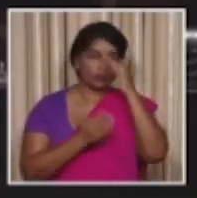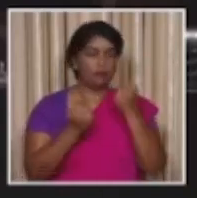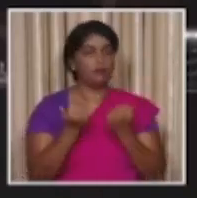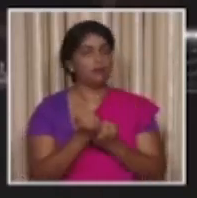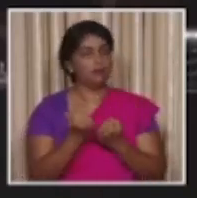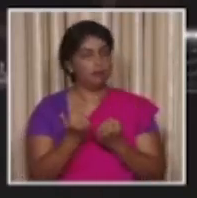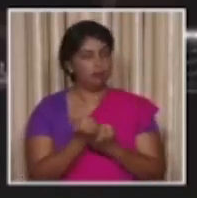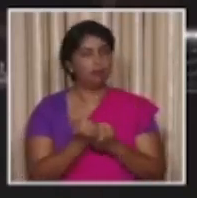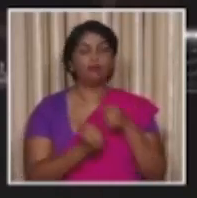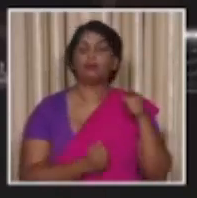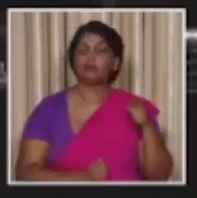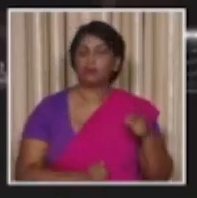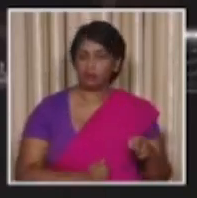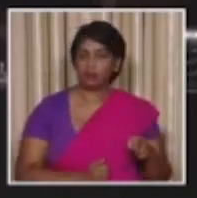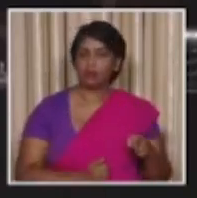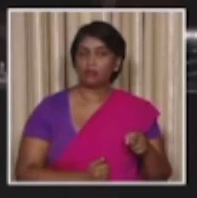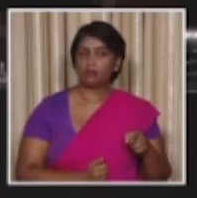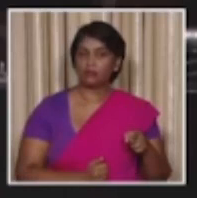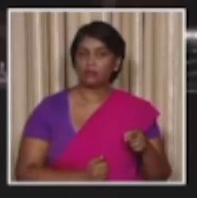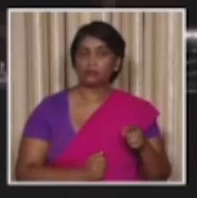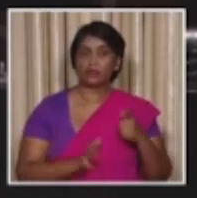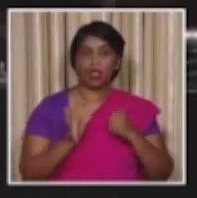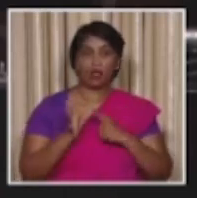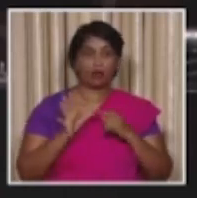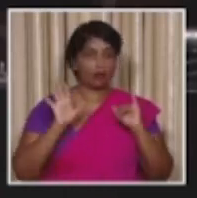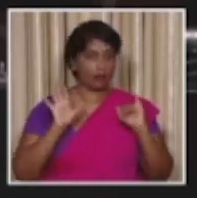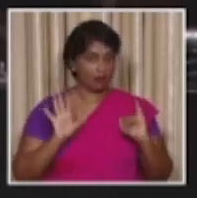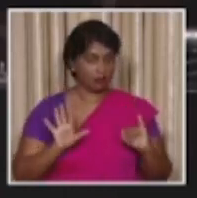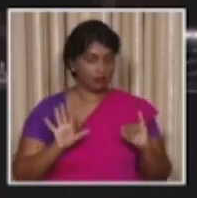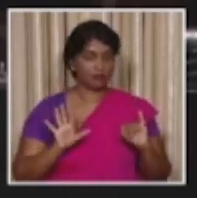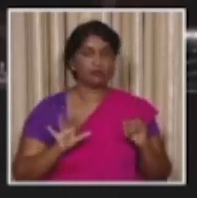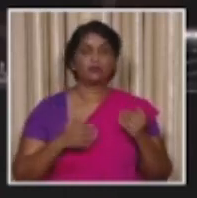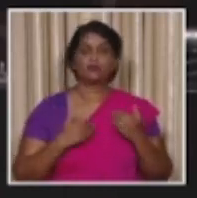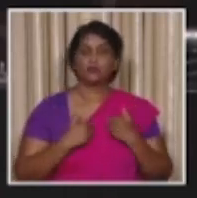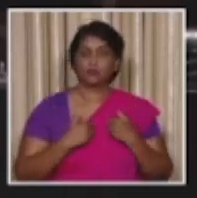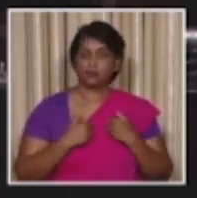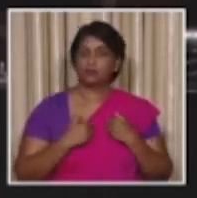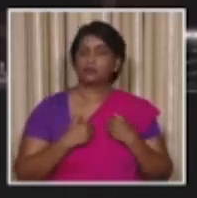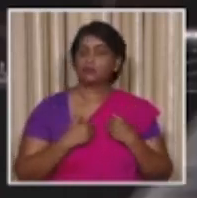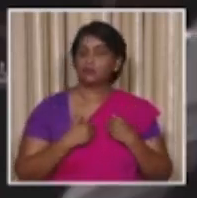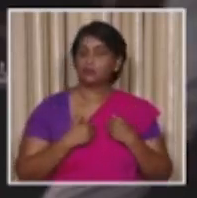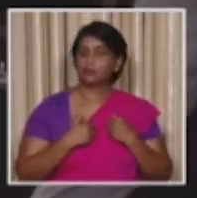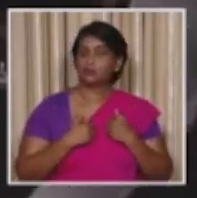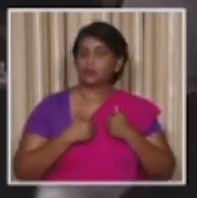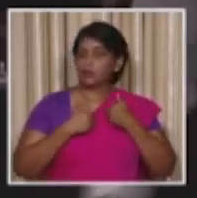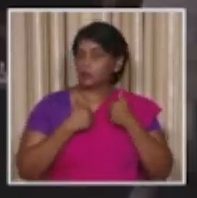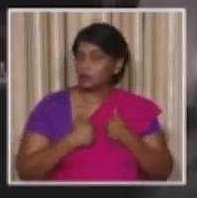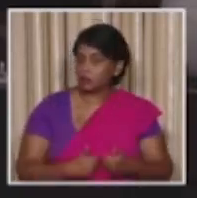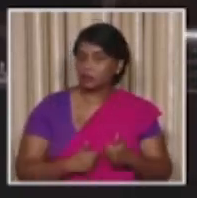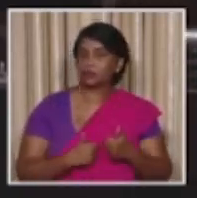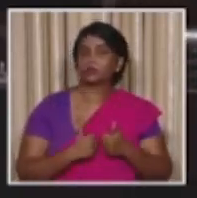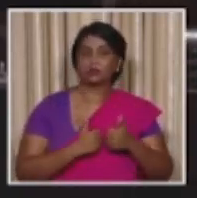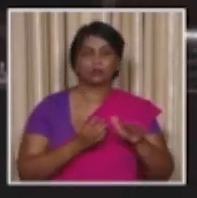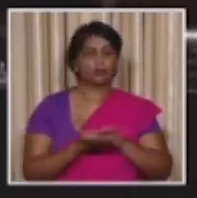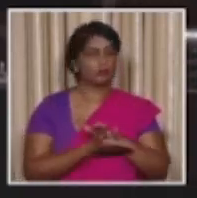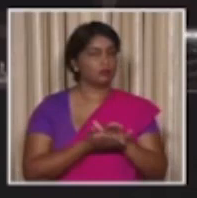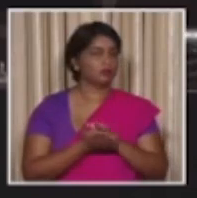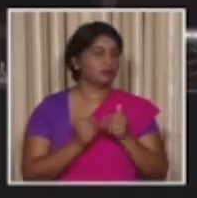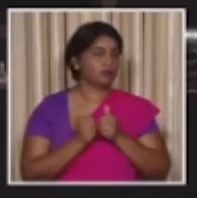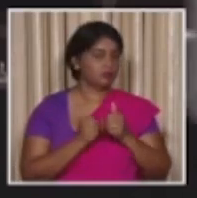දීලා මේ තියෙන අක්කර 6 අපි ඉතාමත් අනගී තත්වයකට පත්